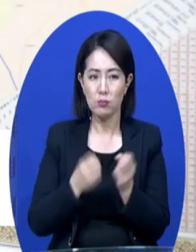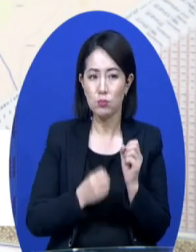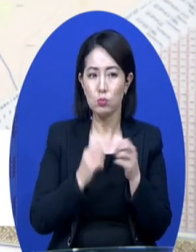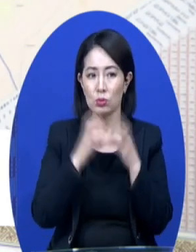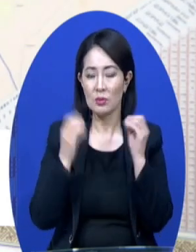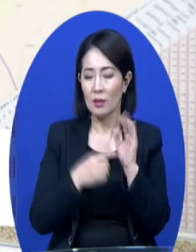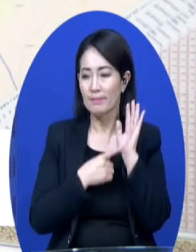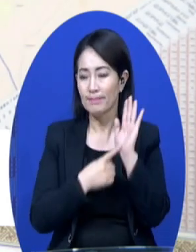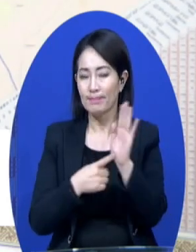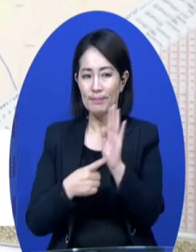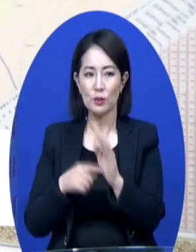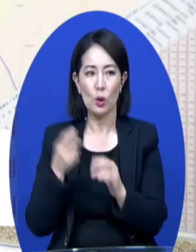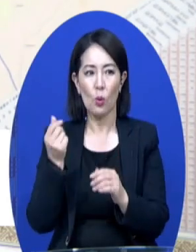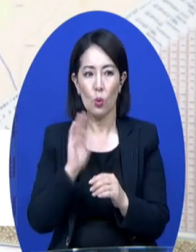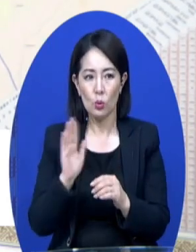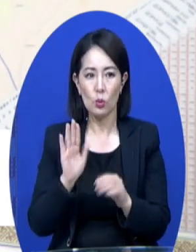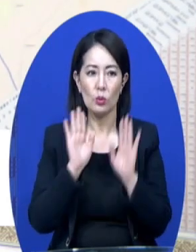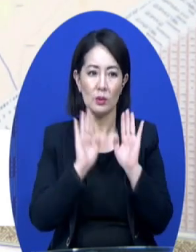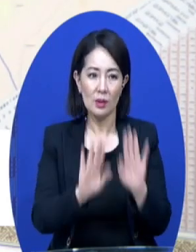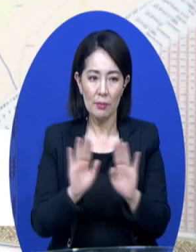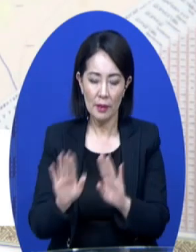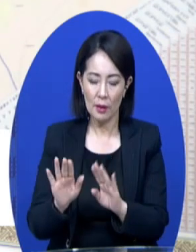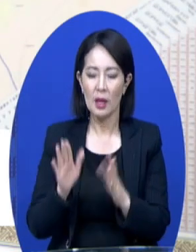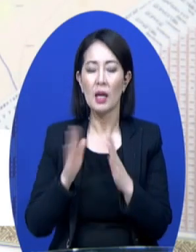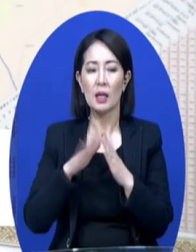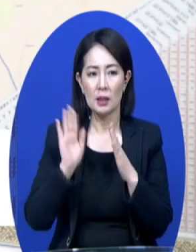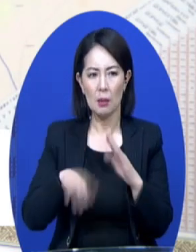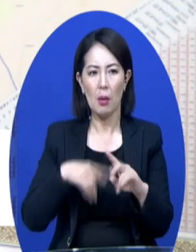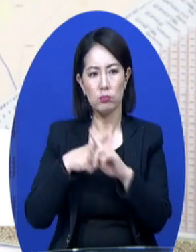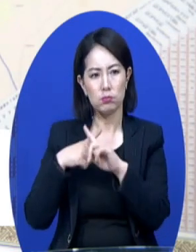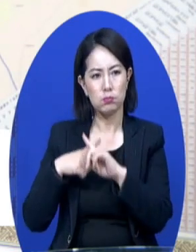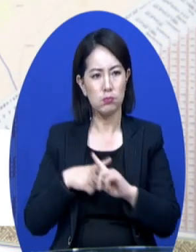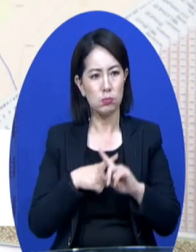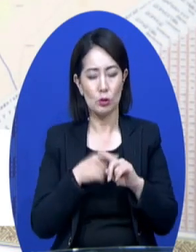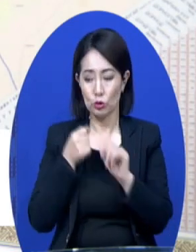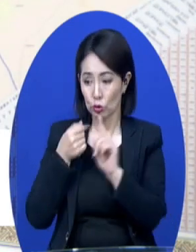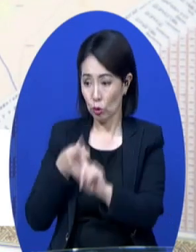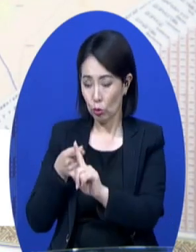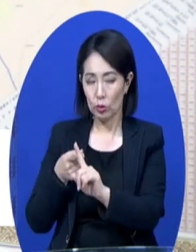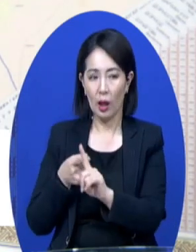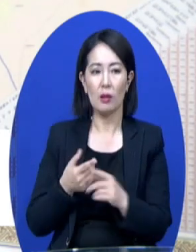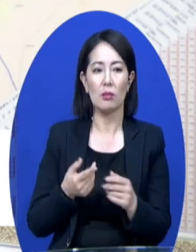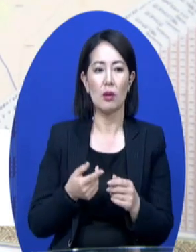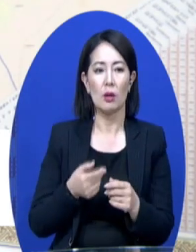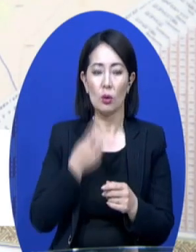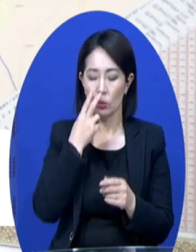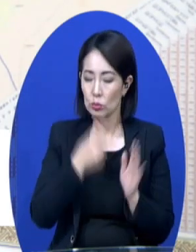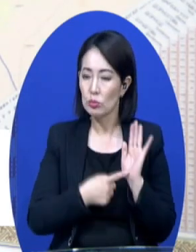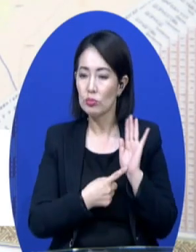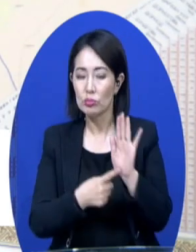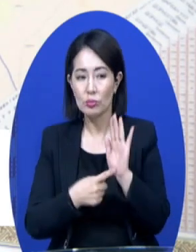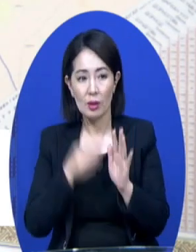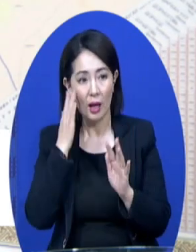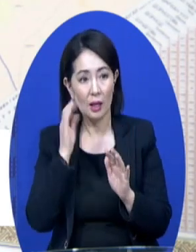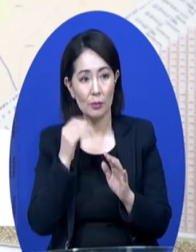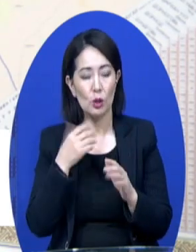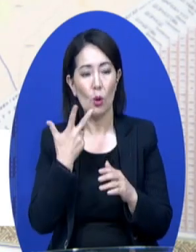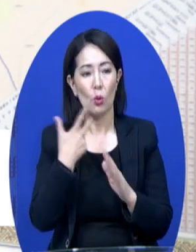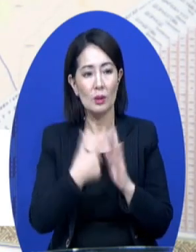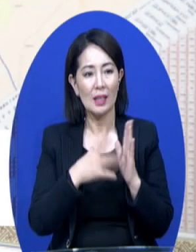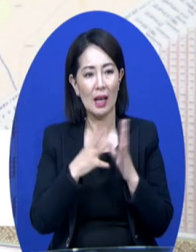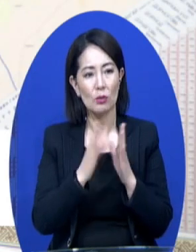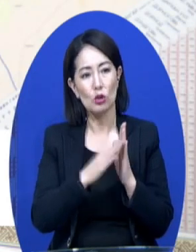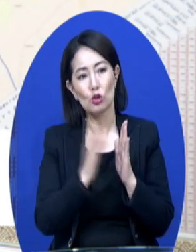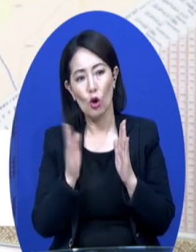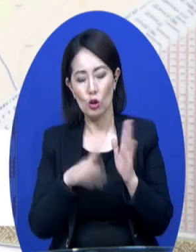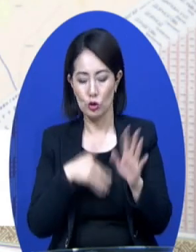одоо үнгүү байршуулж одоо гэртээ карантинлэгдсэн байгаа хэрэглэгчдэд зориулад үзүүлэх юм арга хэмжээ 3 сарын 10-наас